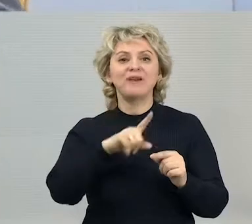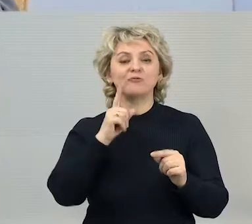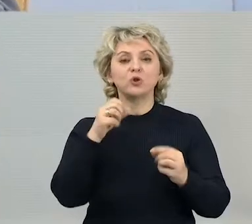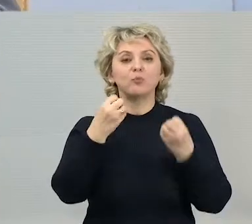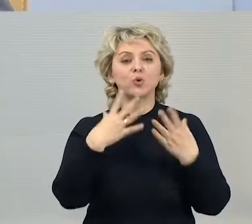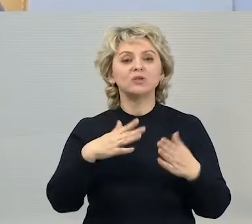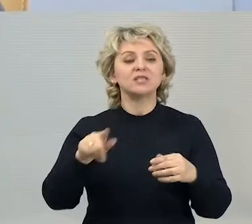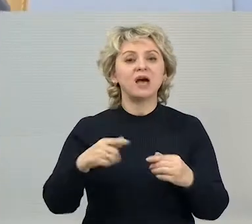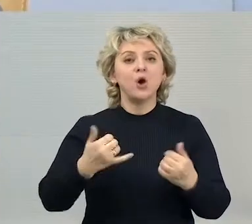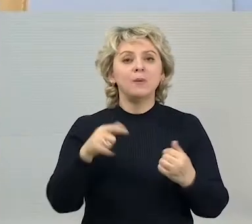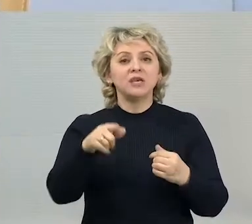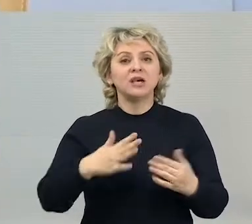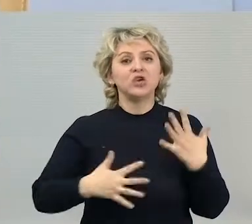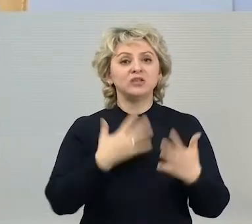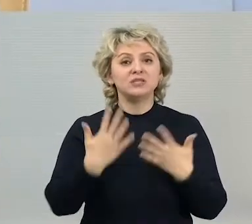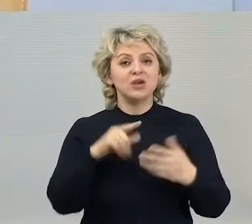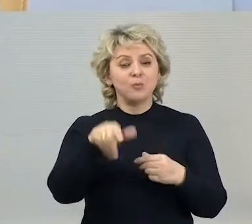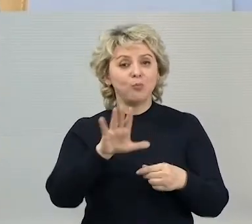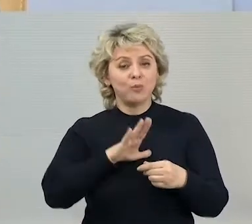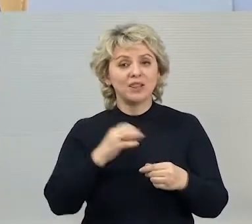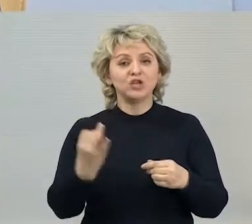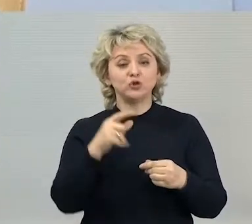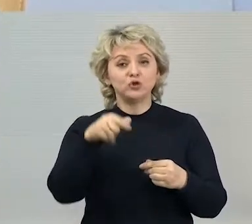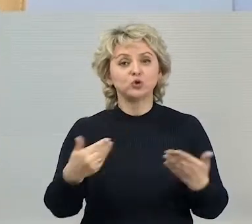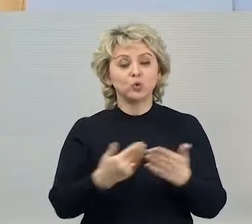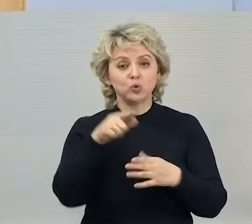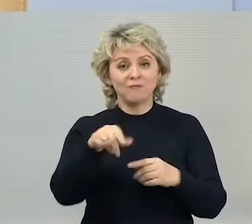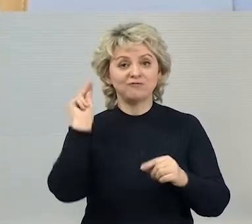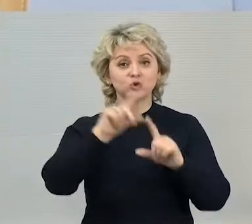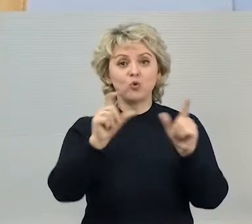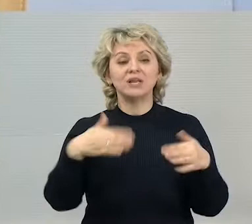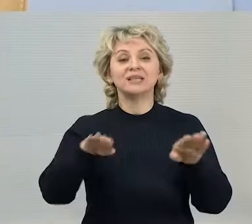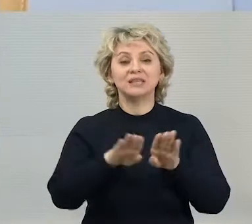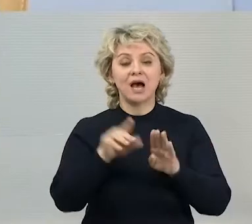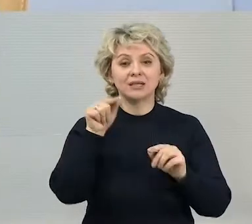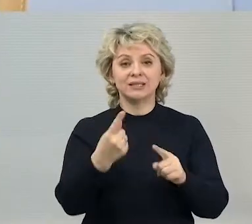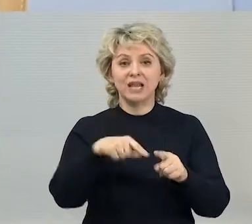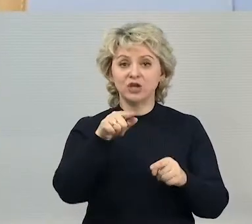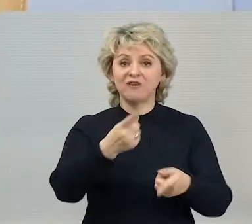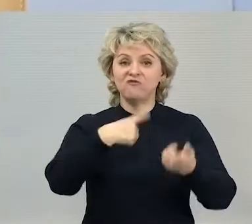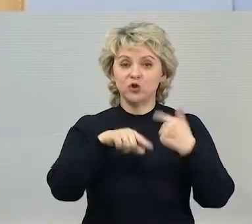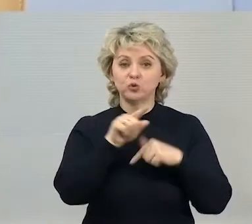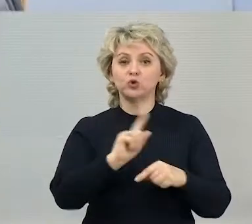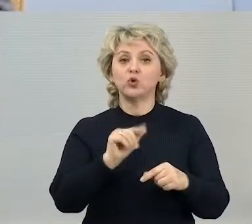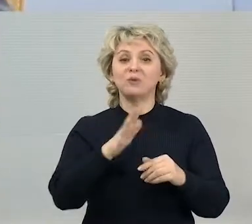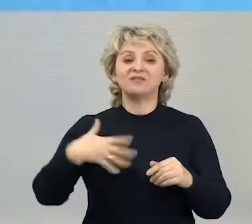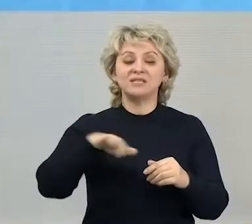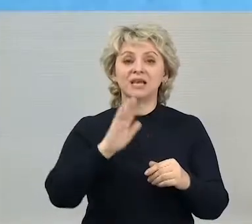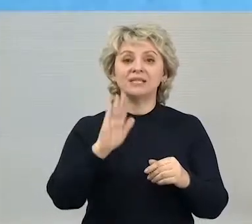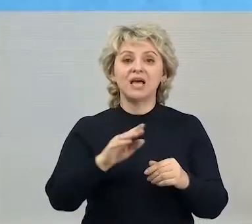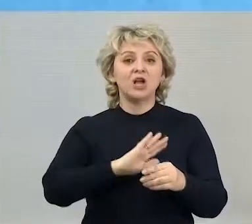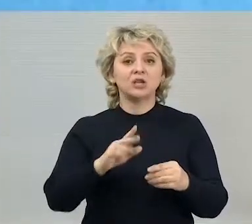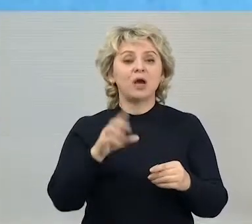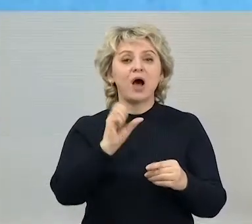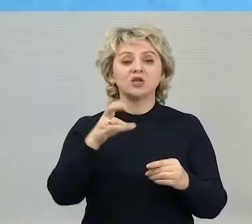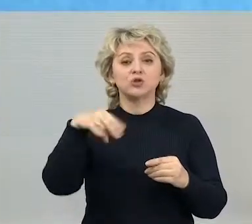просто пробудила их интерес ко всему новому. Я думаю, в школе это именно так. Для этого ее вернули. Не для того, чтобы все стали астрономами,